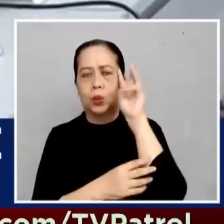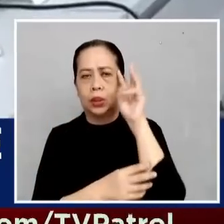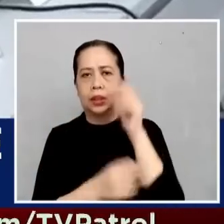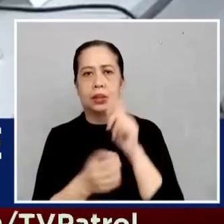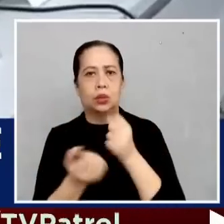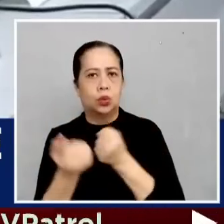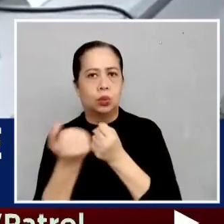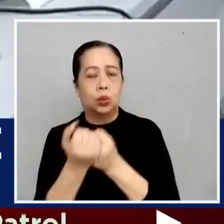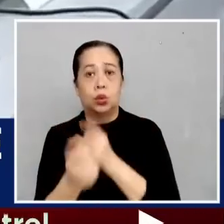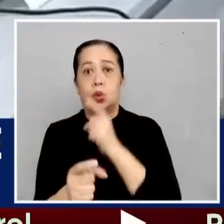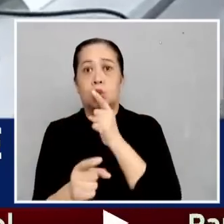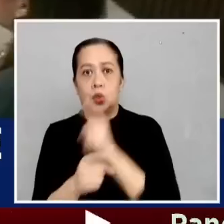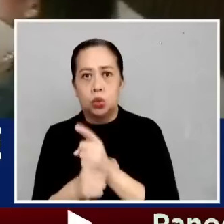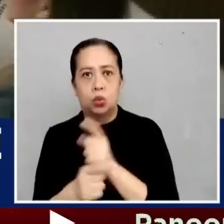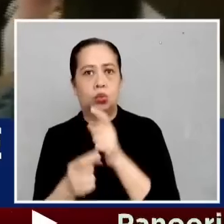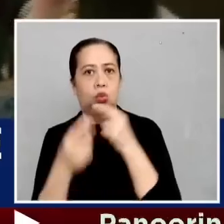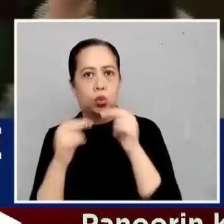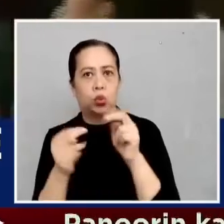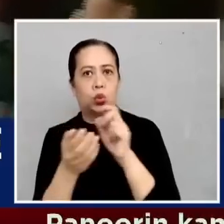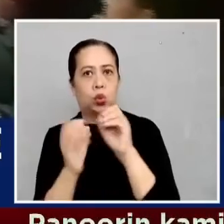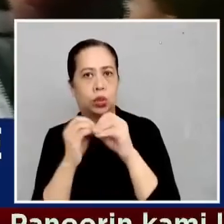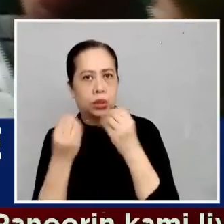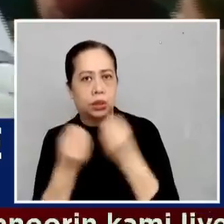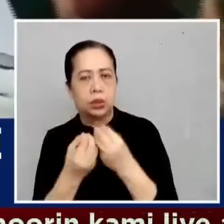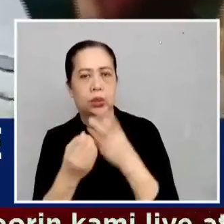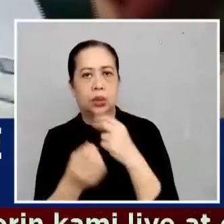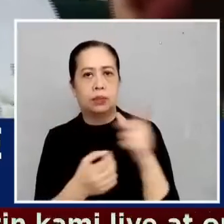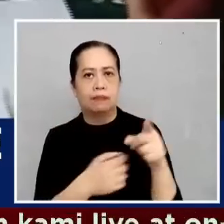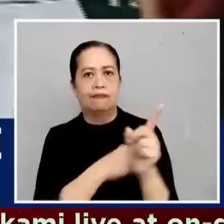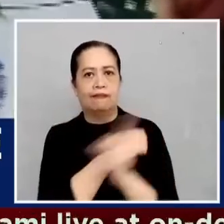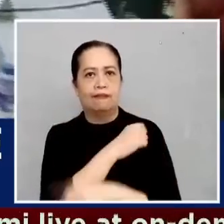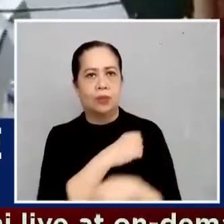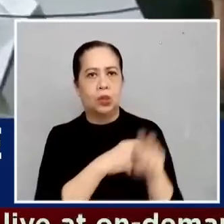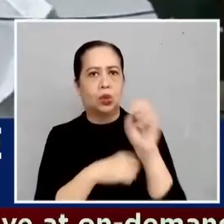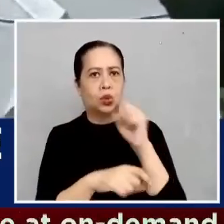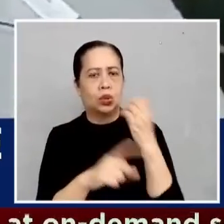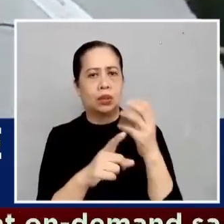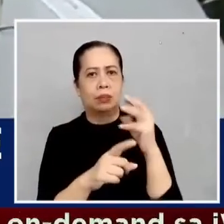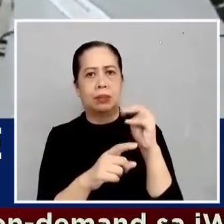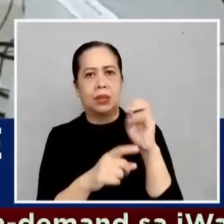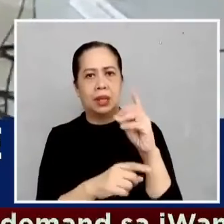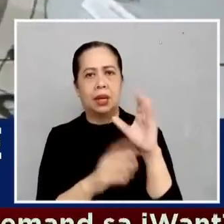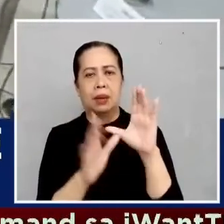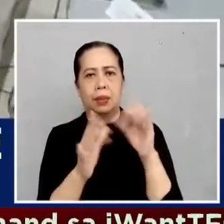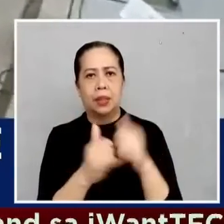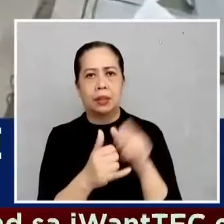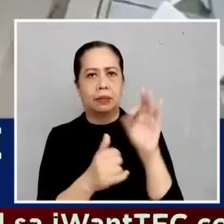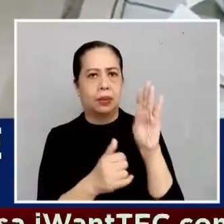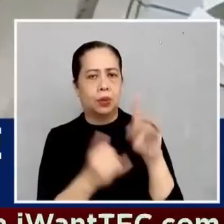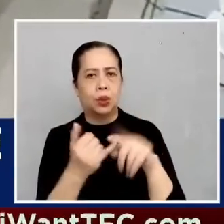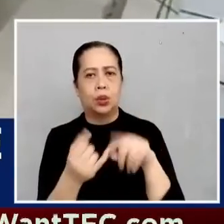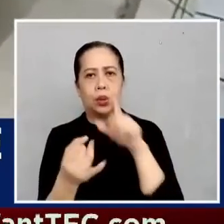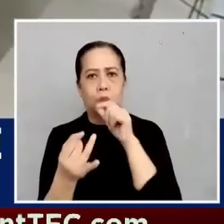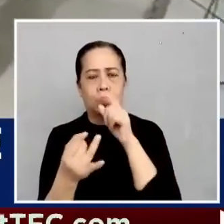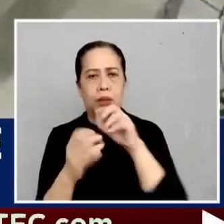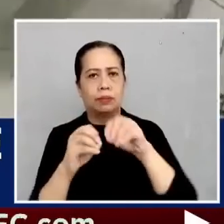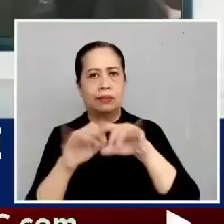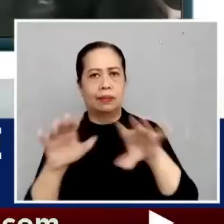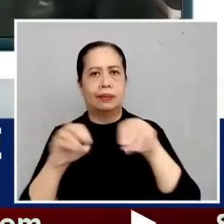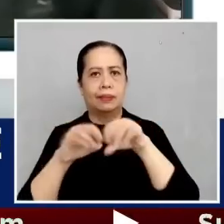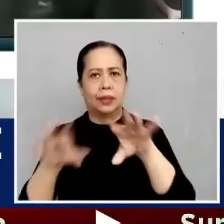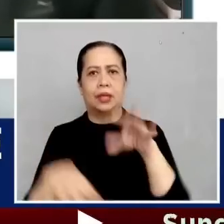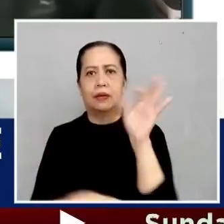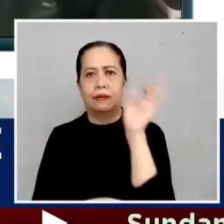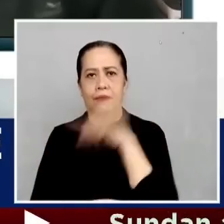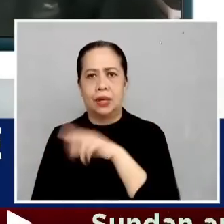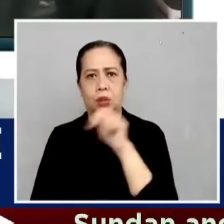mga lehitimong news organizations at panagutin ang mga social media companies gaya ng Facebook at Twitter sa paglaganap ng fake news.